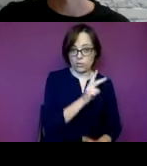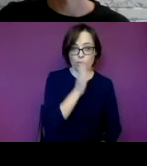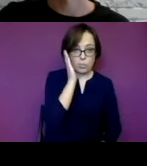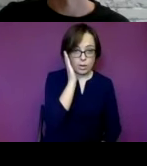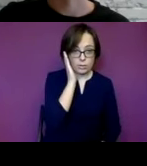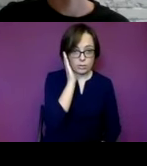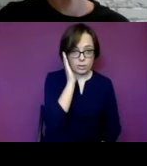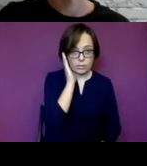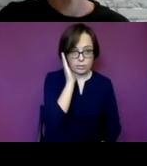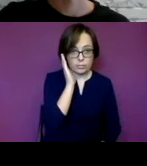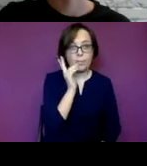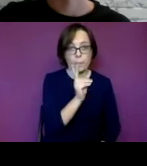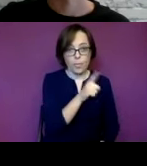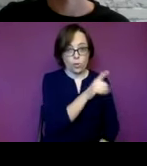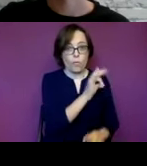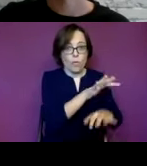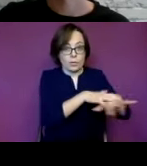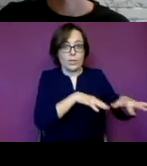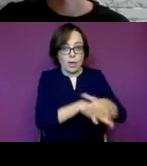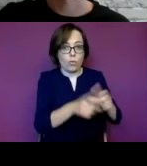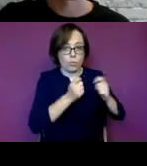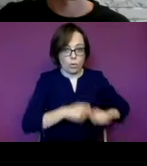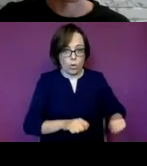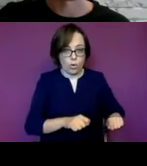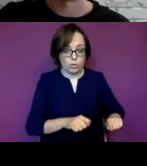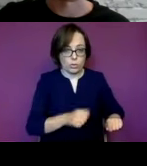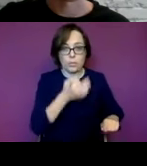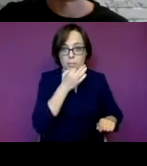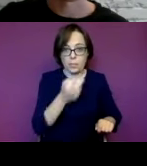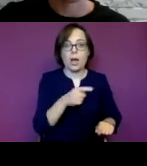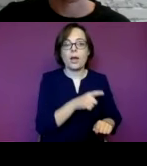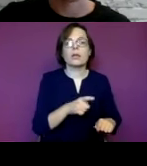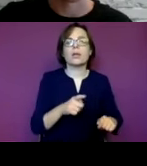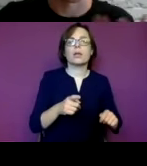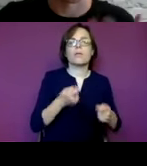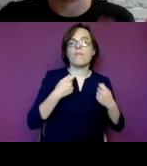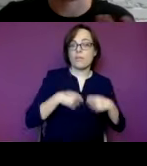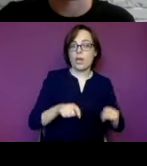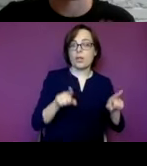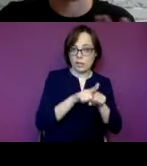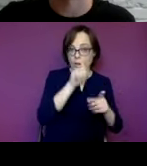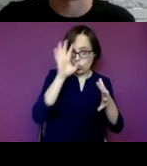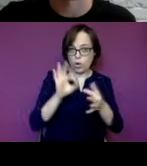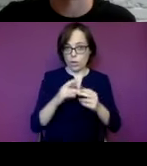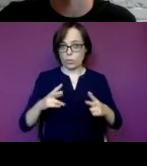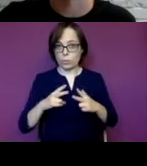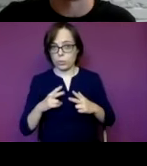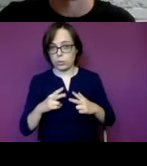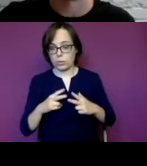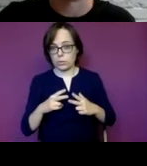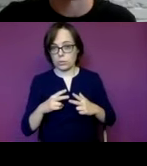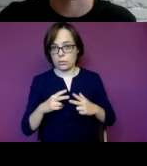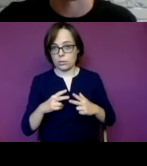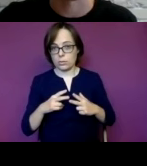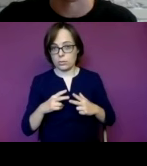trudniących się właśnie rolnictwem, forma odpoczynku na wsi, czy wieś kojarzy im się z formą odpoczywania,